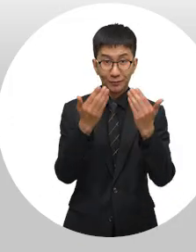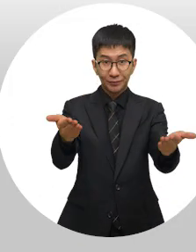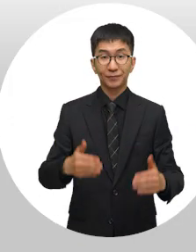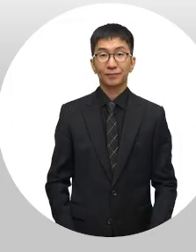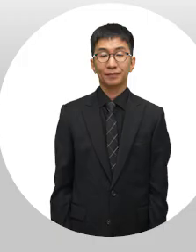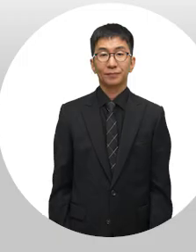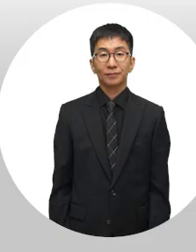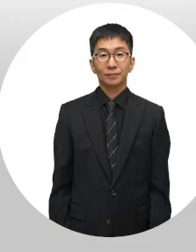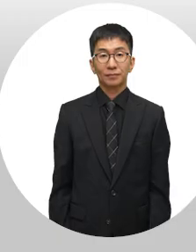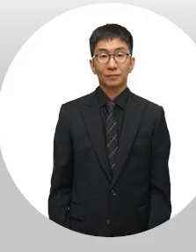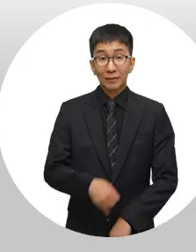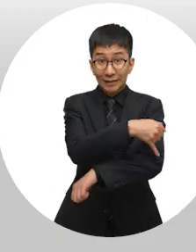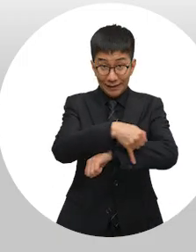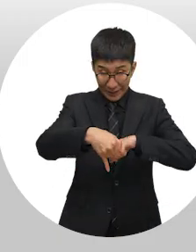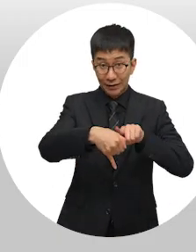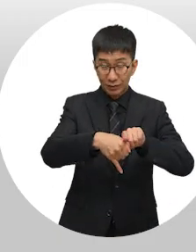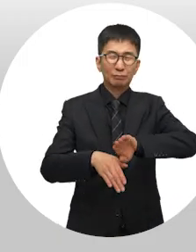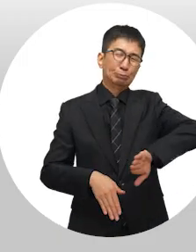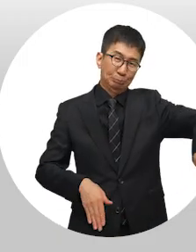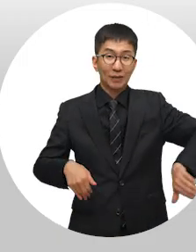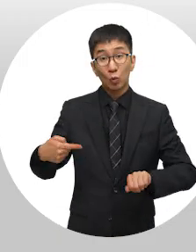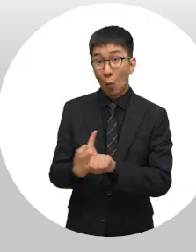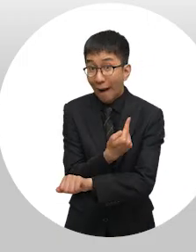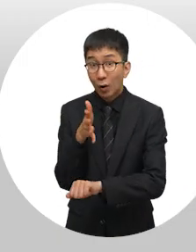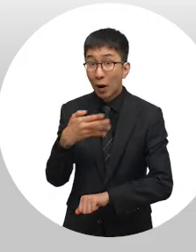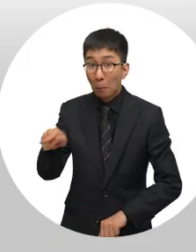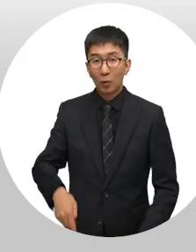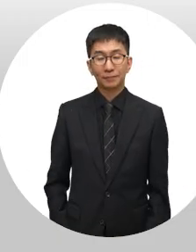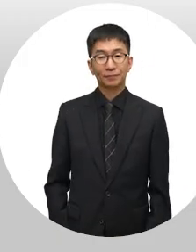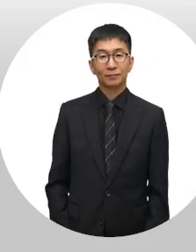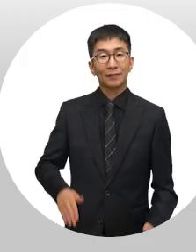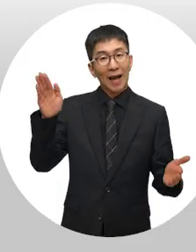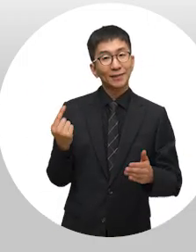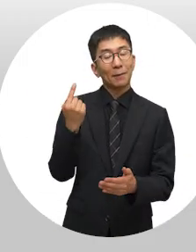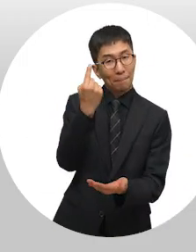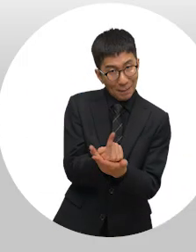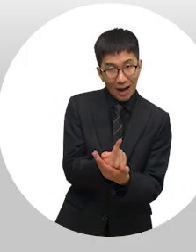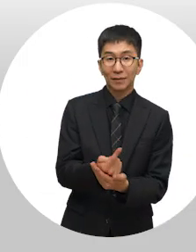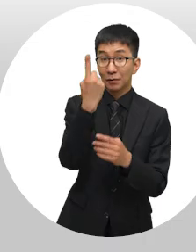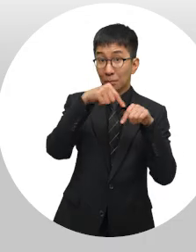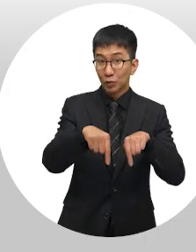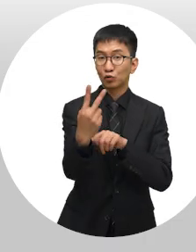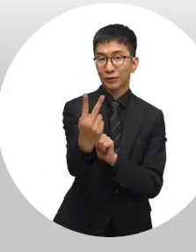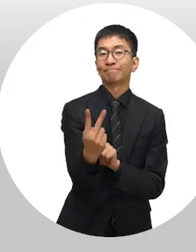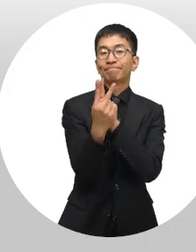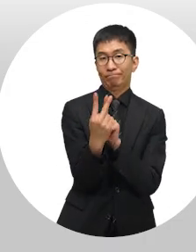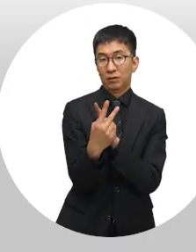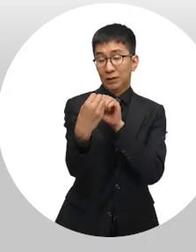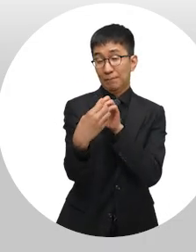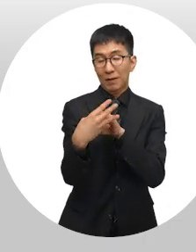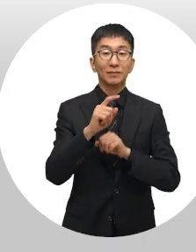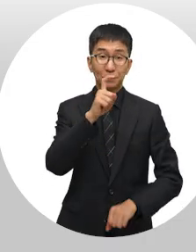대해 안내드리겠습니다. 디자인 비즈학부를 제외한 모든 학과는 수험생이 입실한 뒤 면접위원 2인 앞에서 약